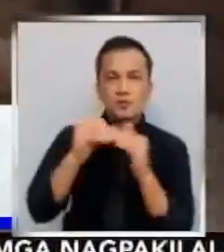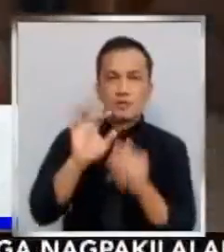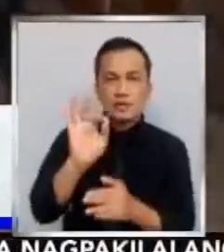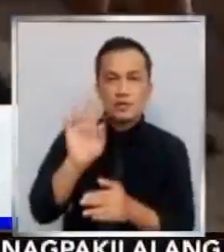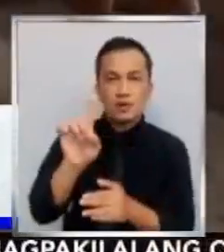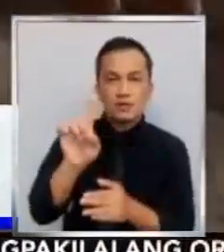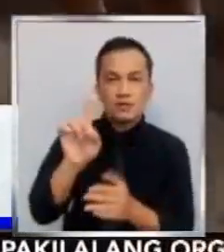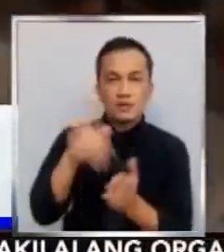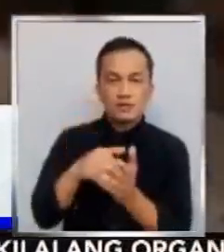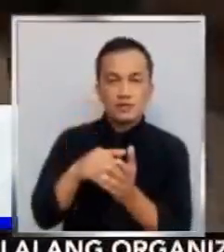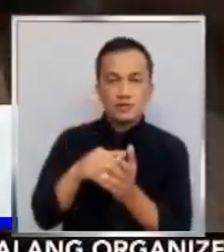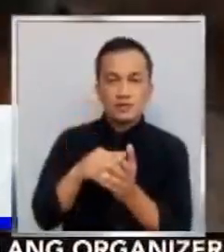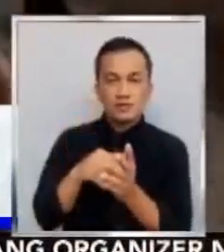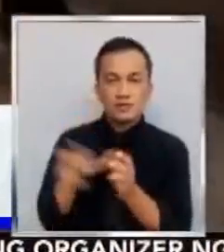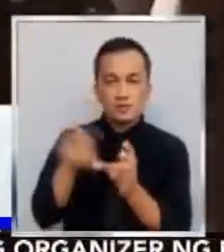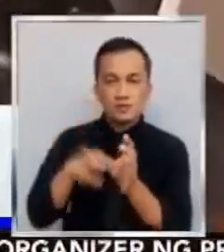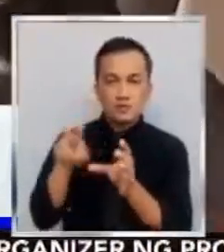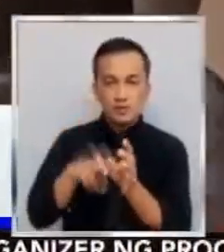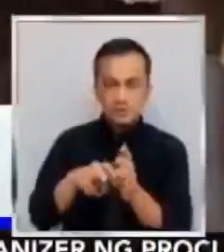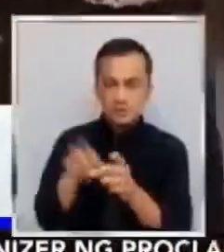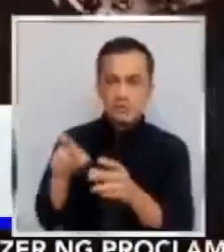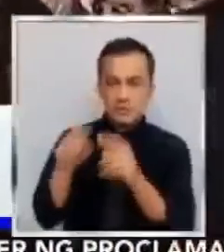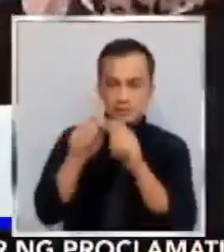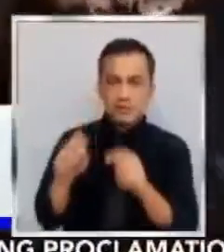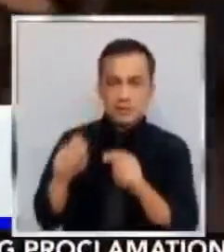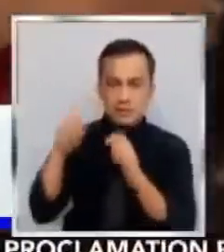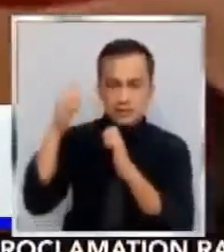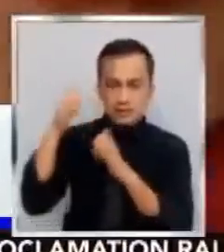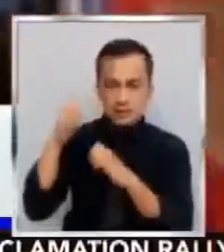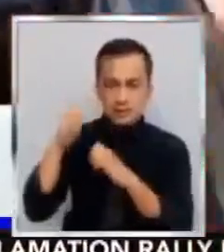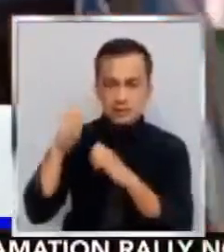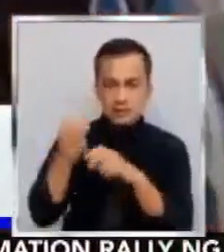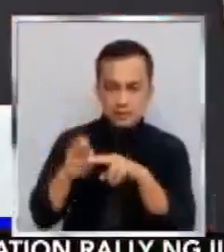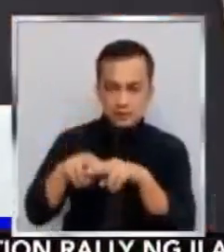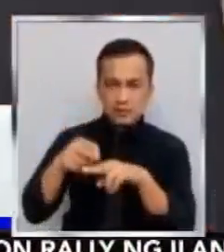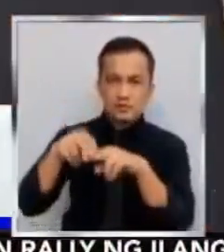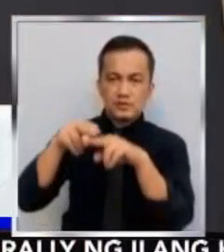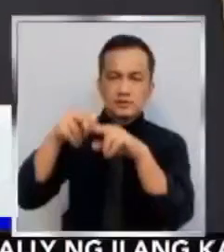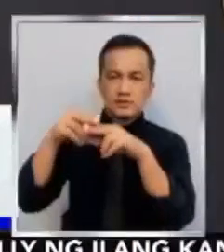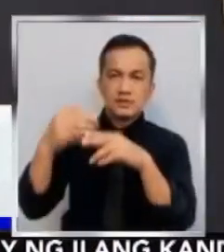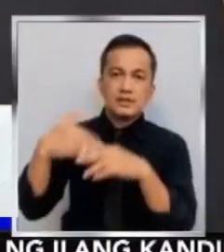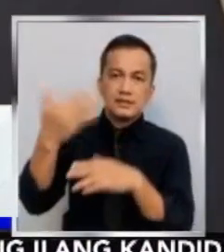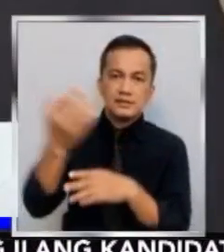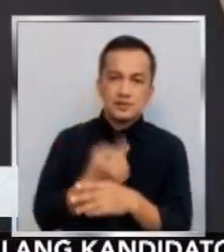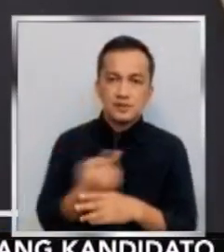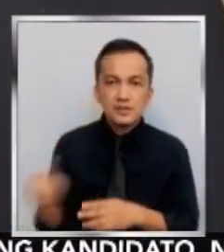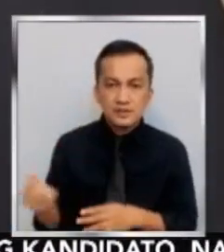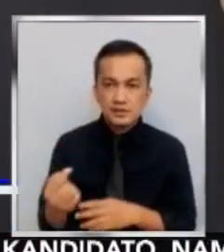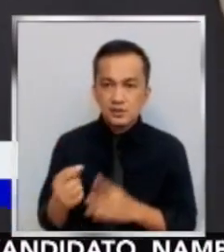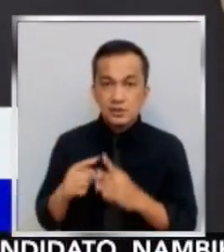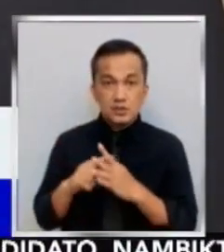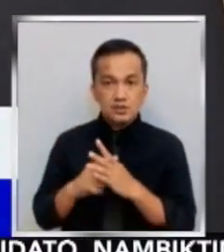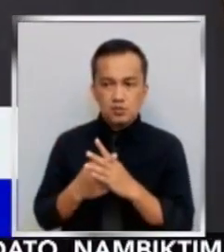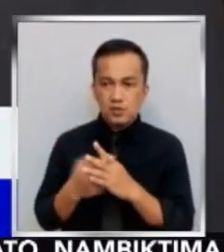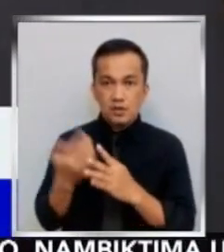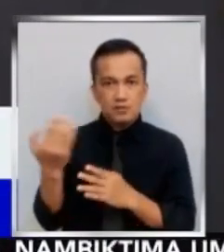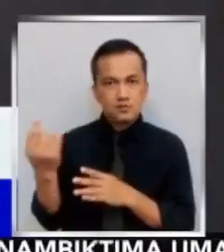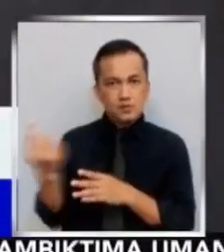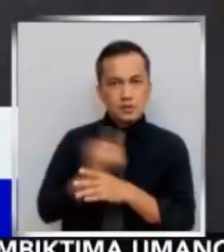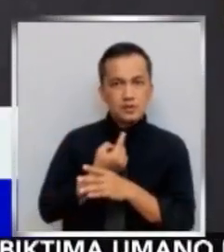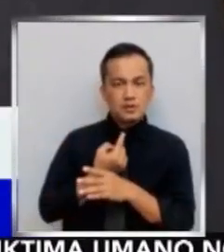dumaraang pasahero sa terminal. Asahan daw na tataas pa ito sa susunod na linggo. Simula pa nung isang linggo, nakakaranas tayo ng